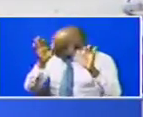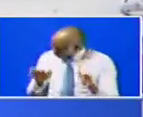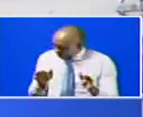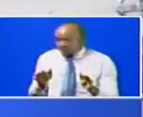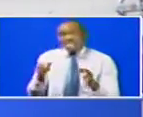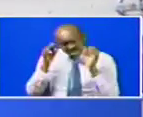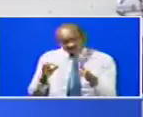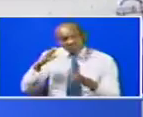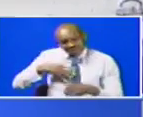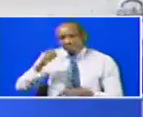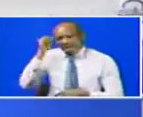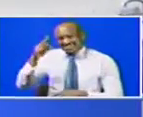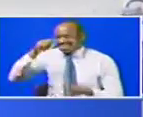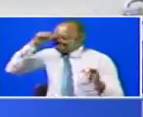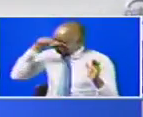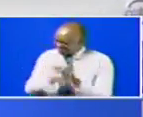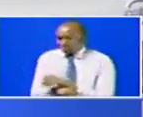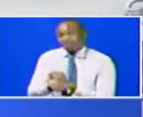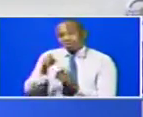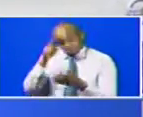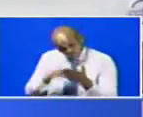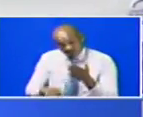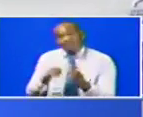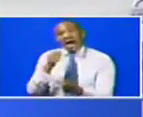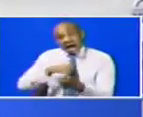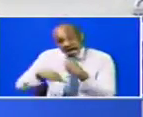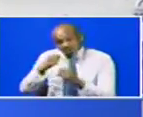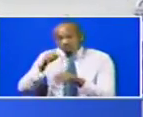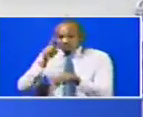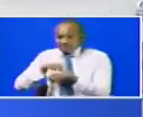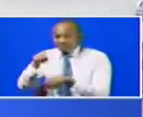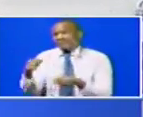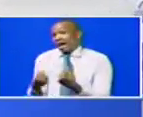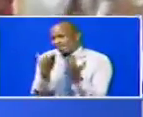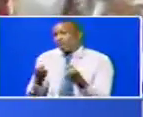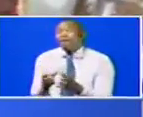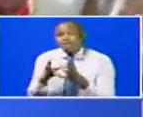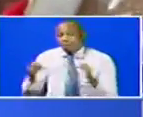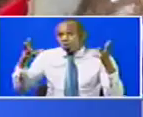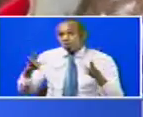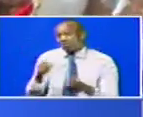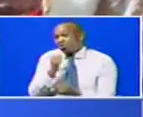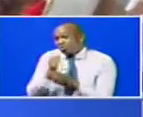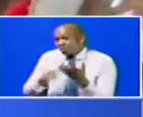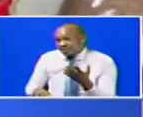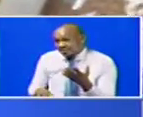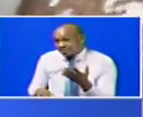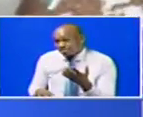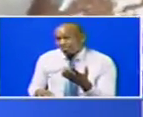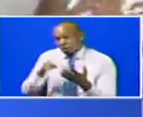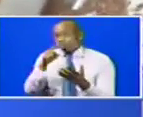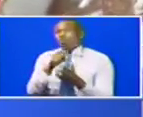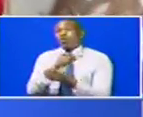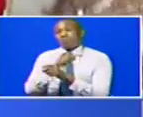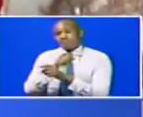watu wataelewa kwa kina yale mambo inafaa wafanya wakati in the event of a tire burst, wanaweza kinga